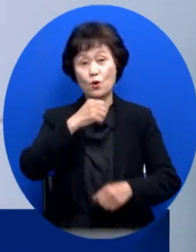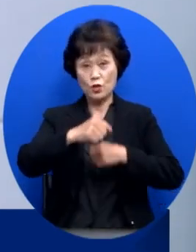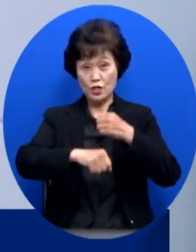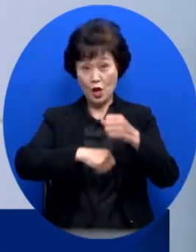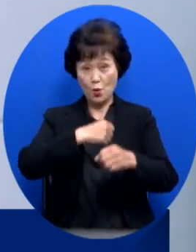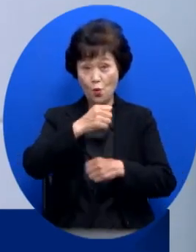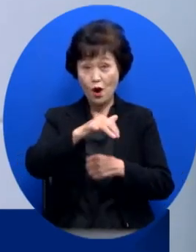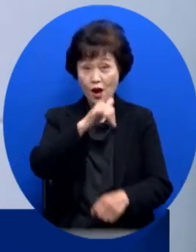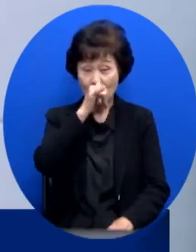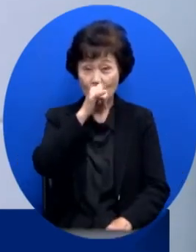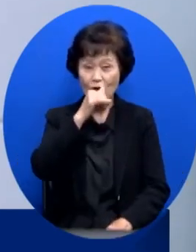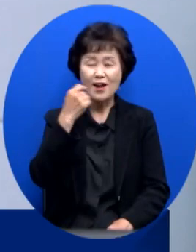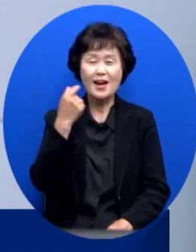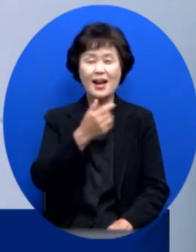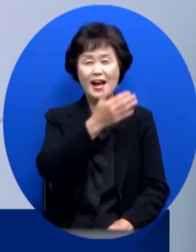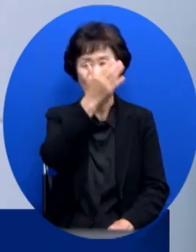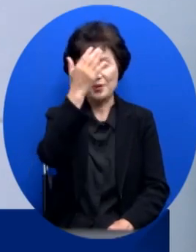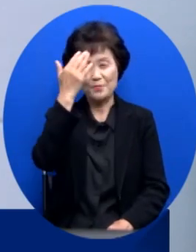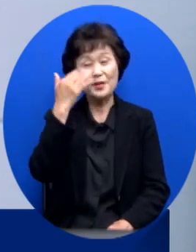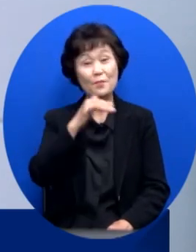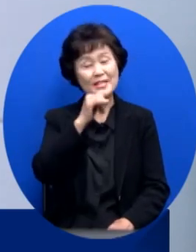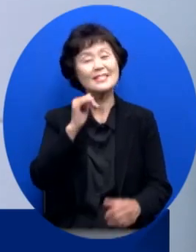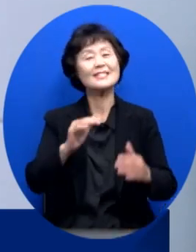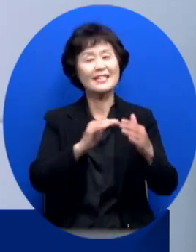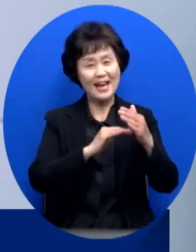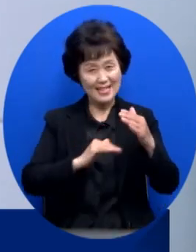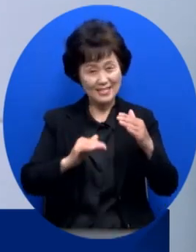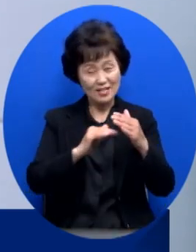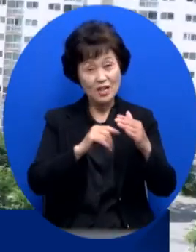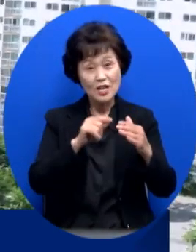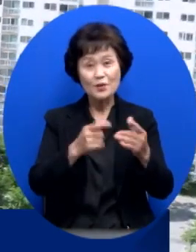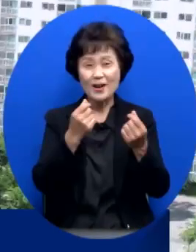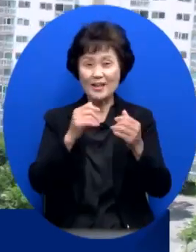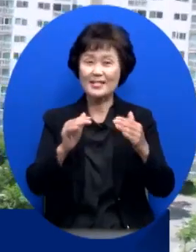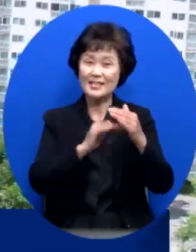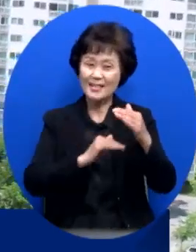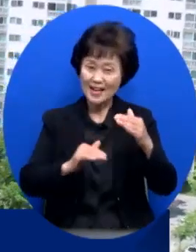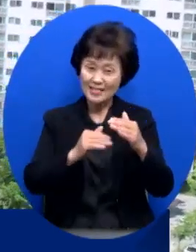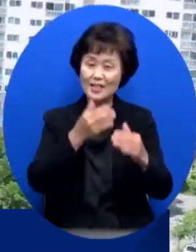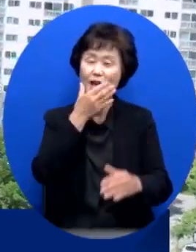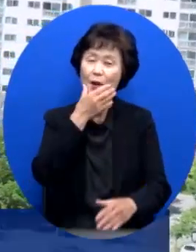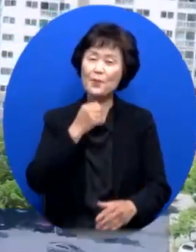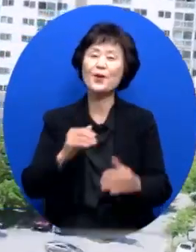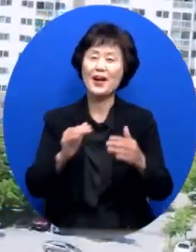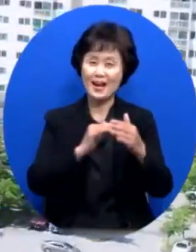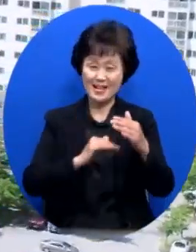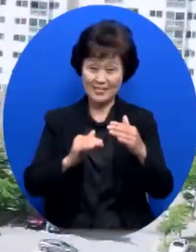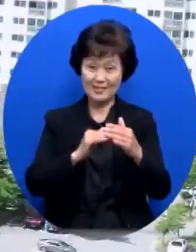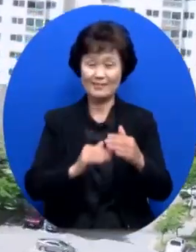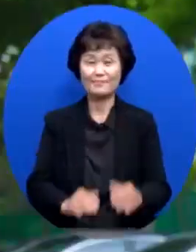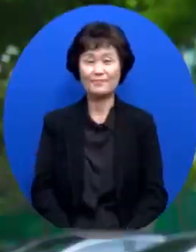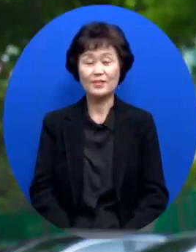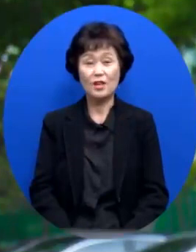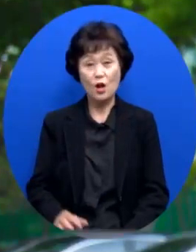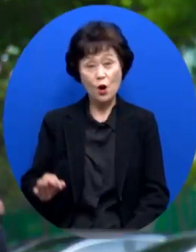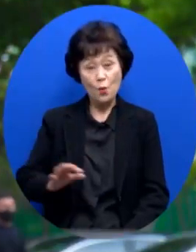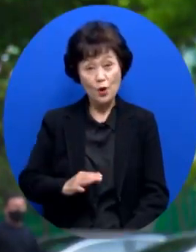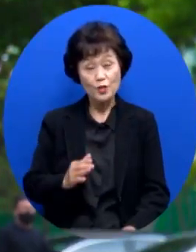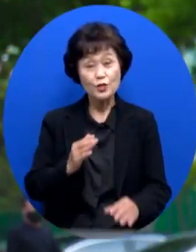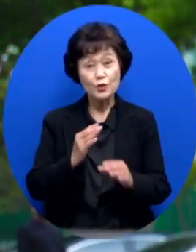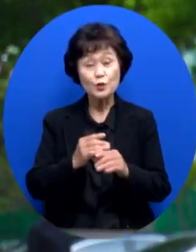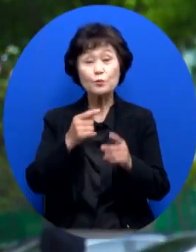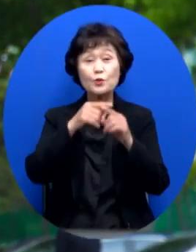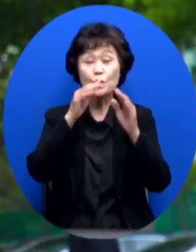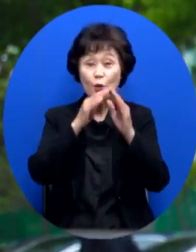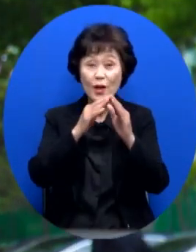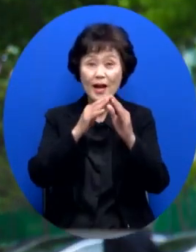있고 그리고 아름다움이 있는 가정이죠. 이런 가정이 행복한 가정이다. 가정의 달을 맞은 원주 중부교회가